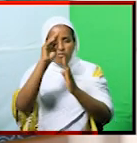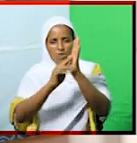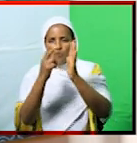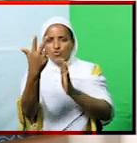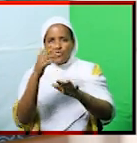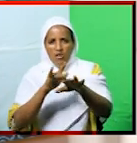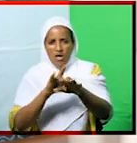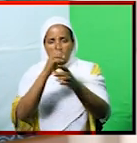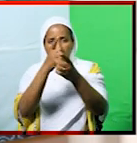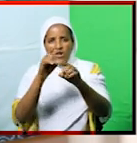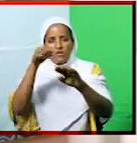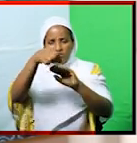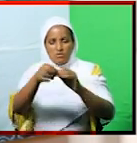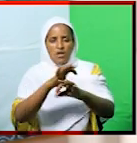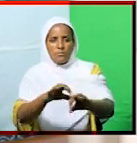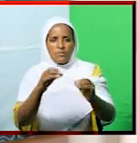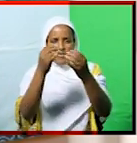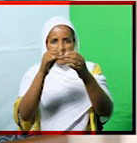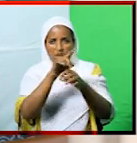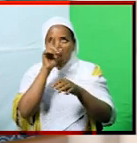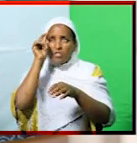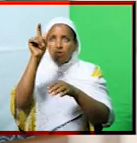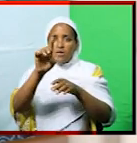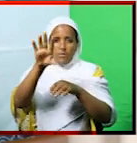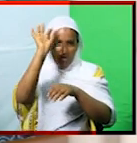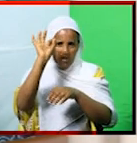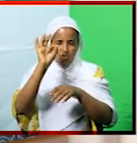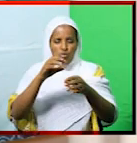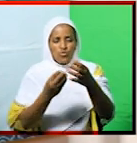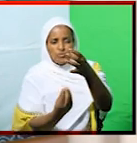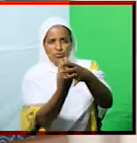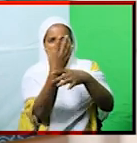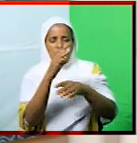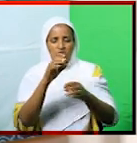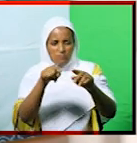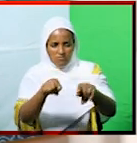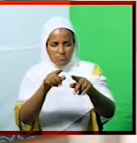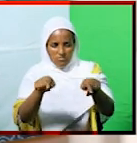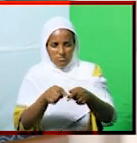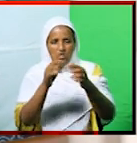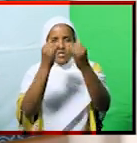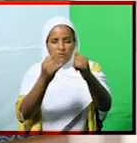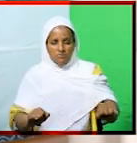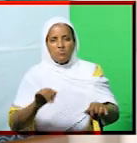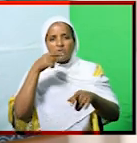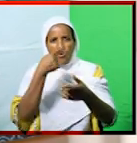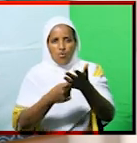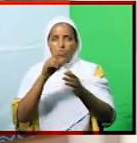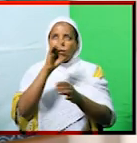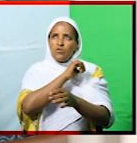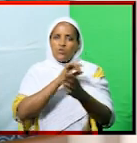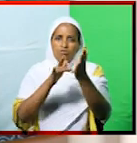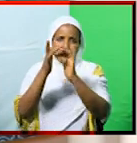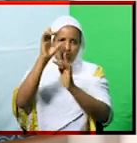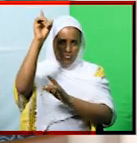ይመተዋል፣ አቁሞ ይጠይቀዋል። የሊቀ ካህናቱ አገልጋይ ደግሞ በጥፊ ይመተዋል። በዚያን ጊዜ ፍጡራን በፊቱ እየደነገጡ